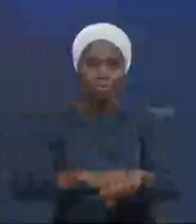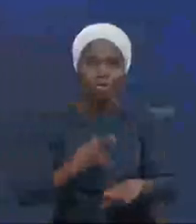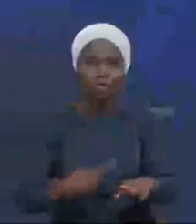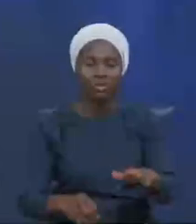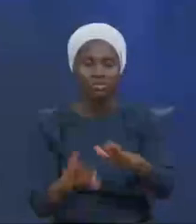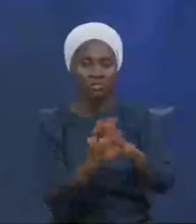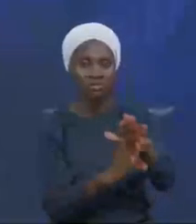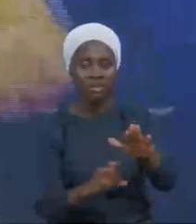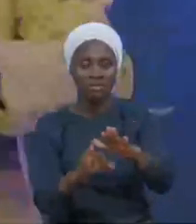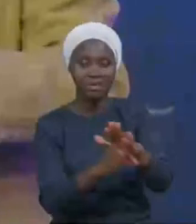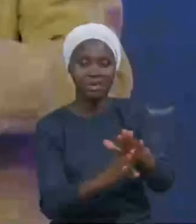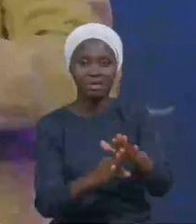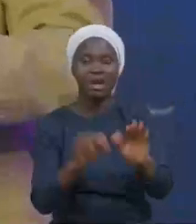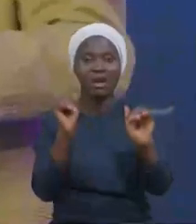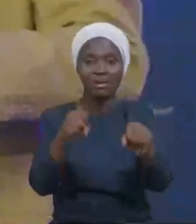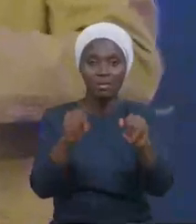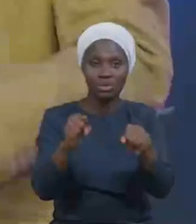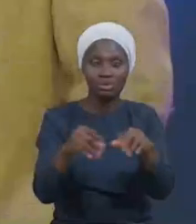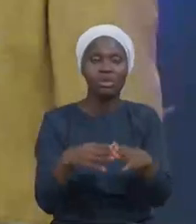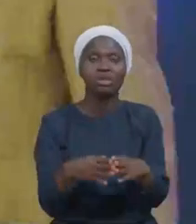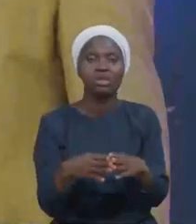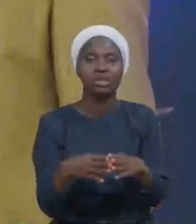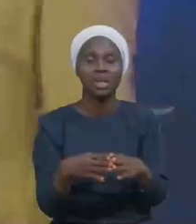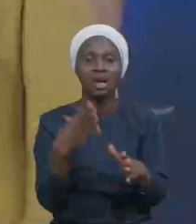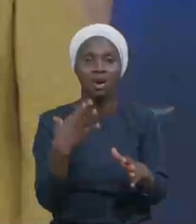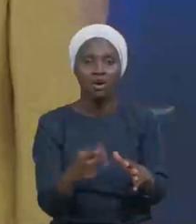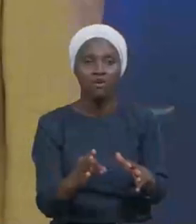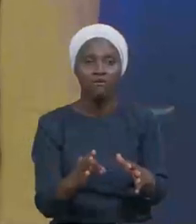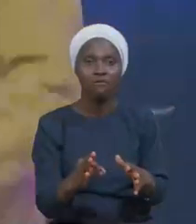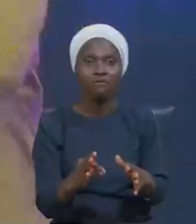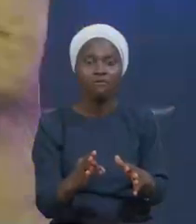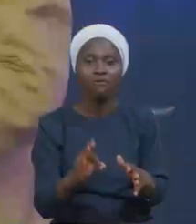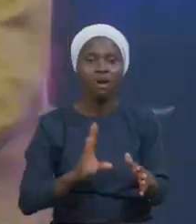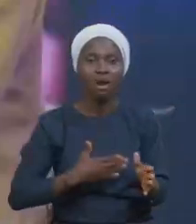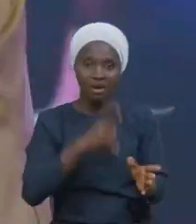des possibilités fondamentales de la foi de Jésus.